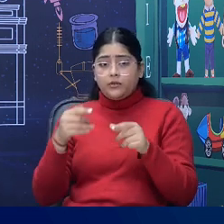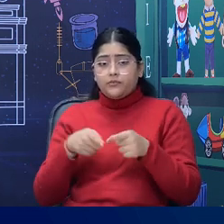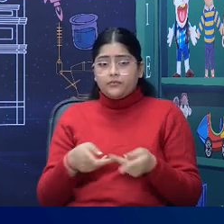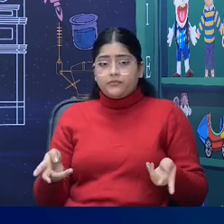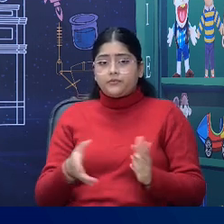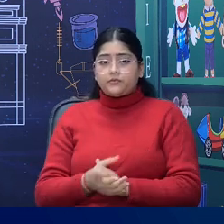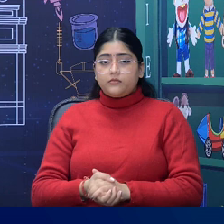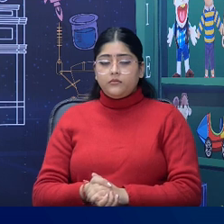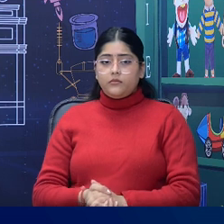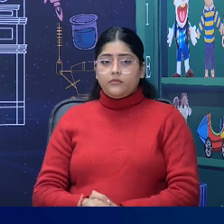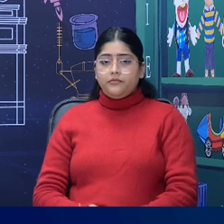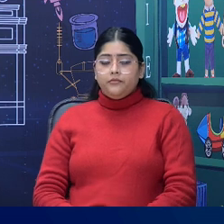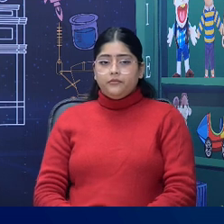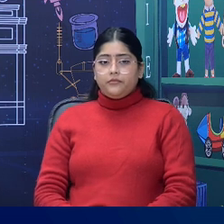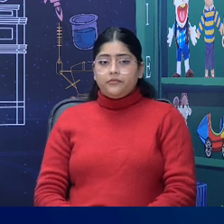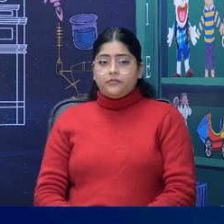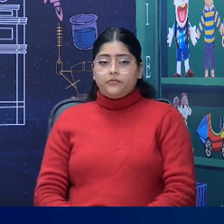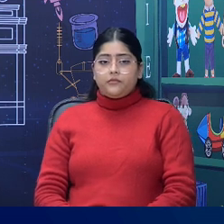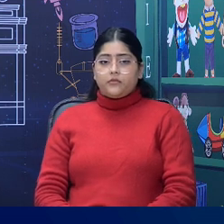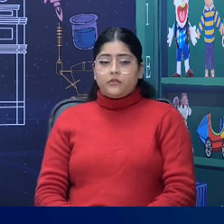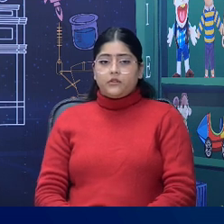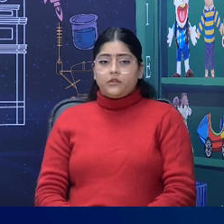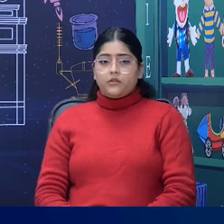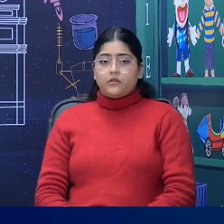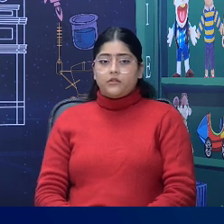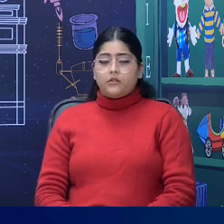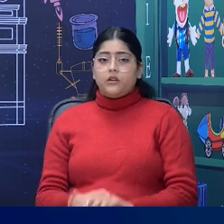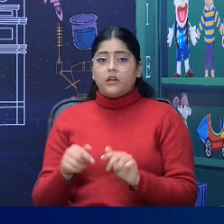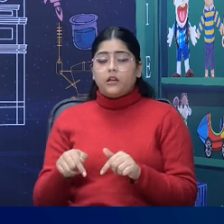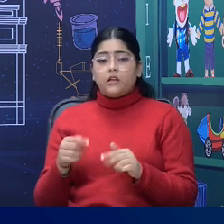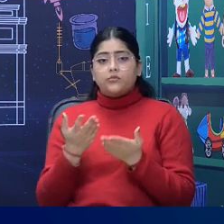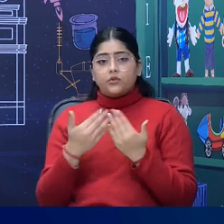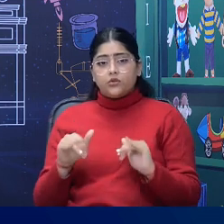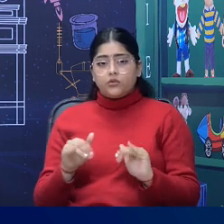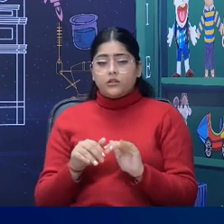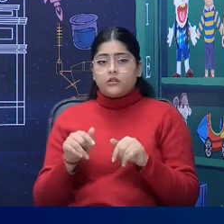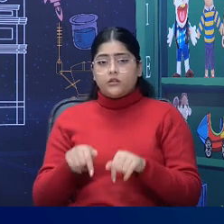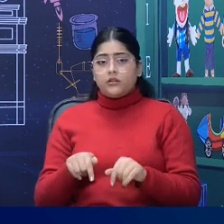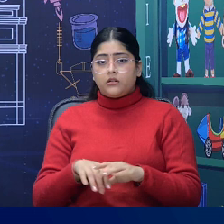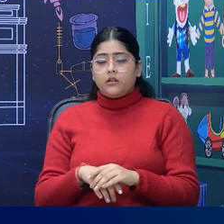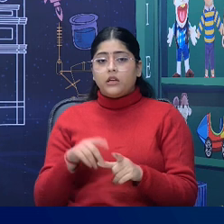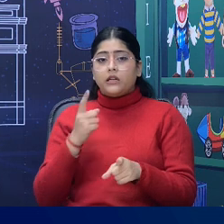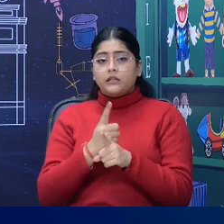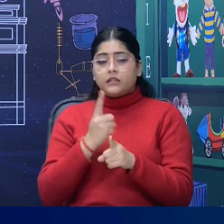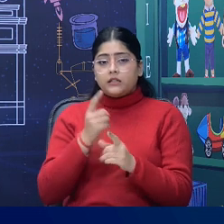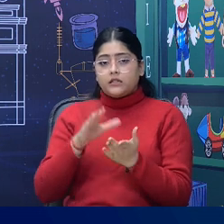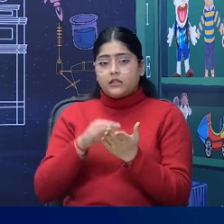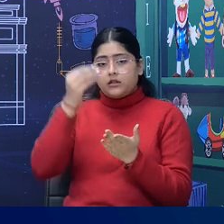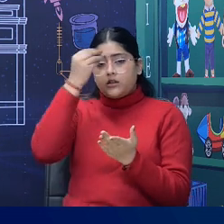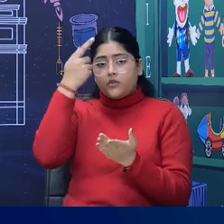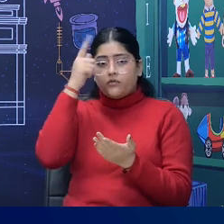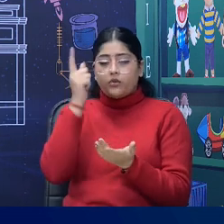@ cet.nic.in पर तो बच्चों यह तो आपकी क्लास रही टीचिंग लर्निंग इंटरवेंशन फॉर